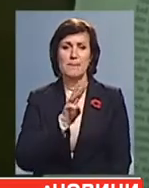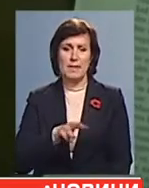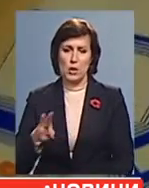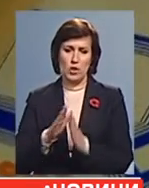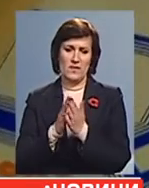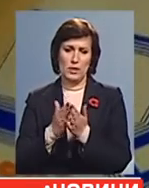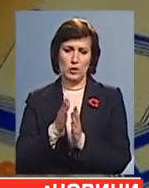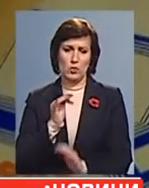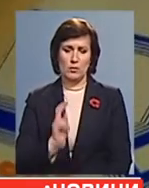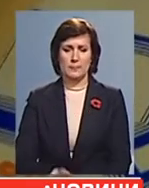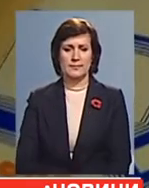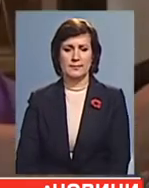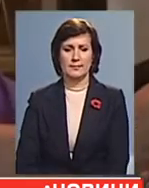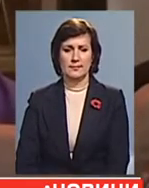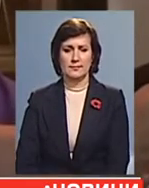книжок.